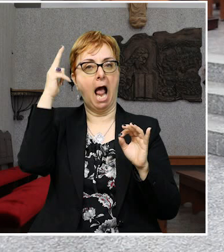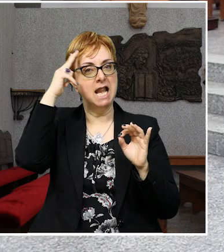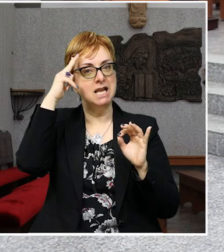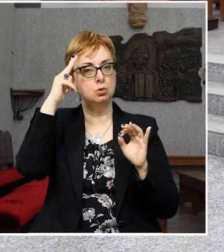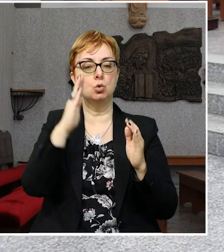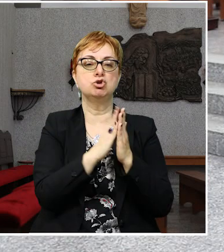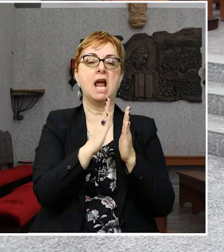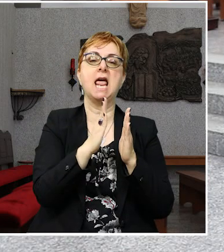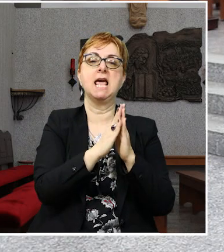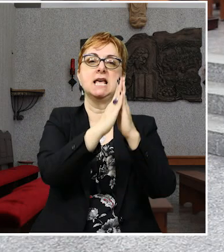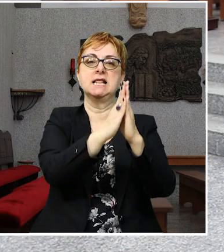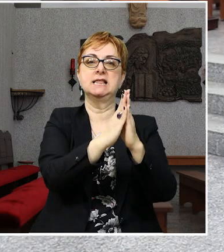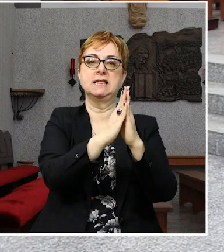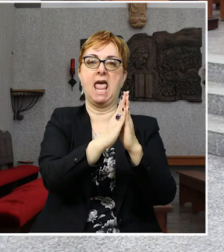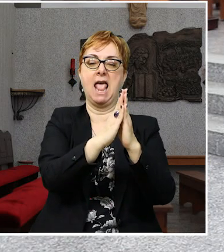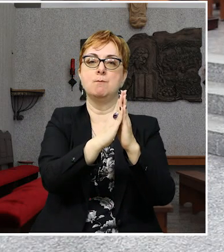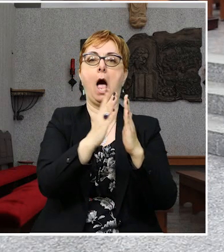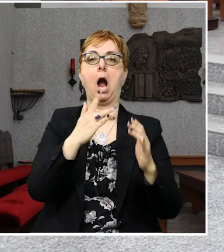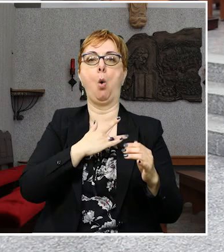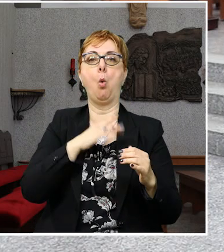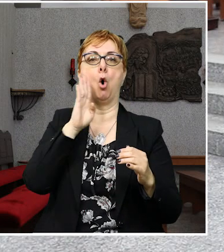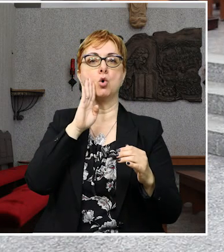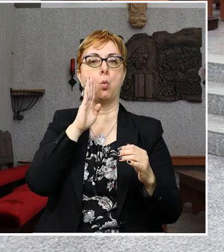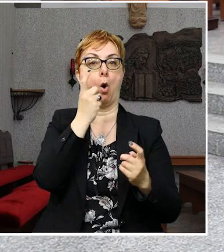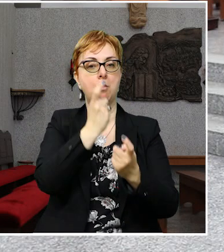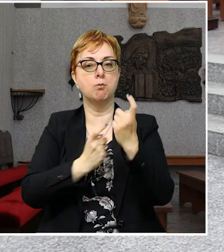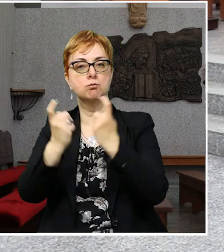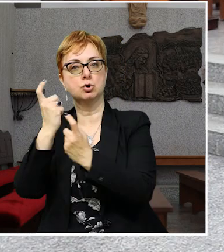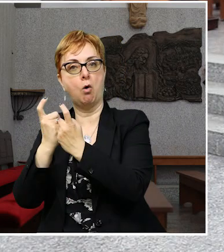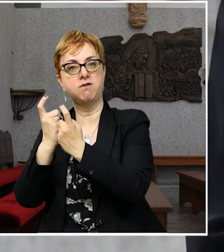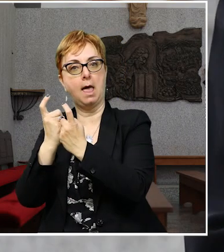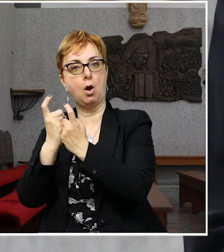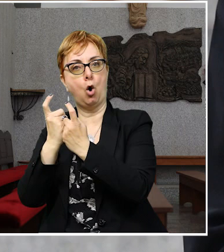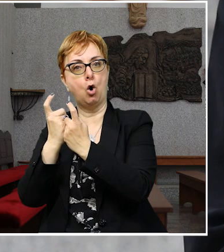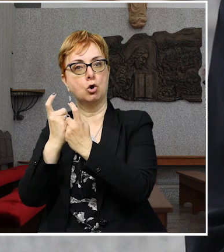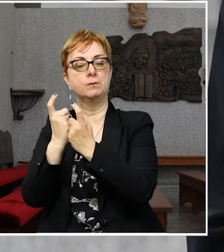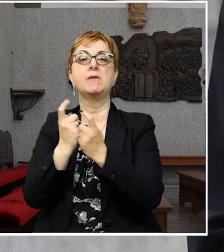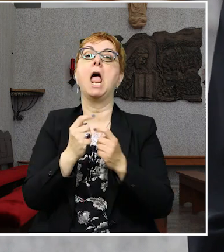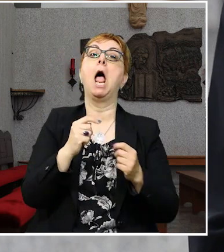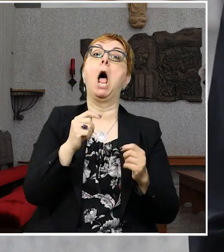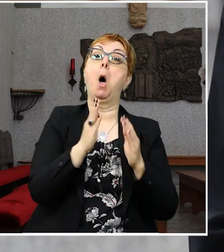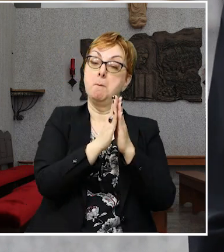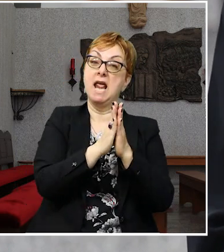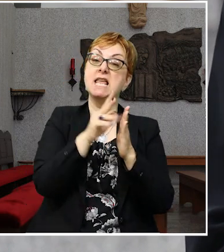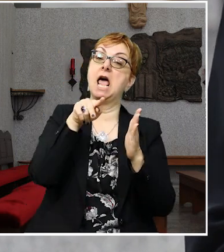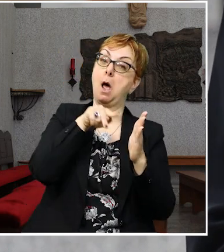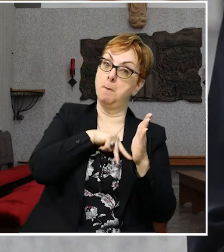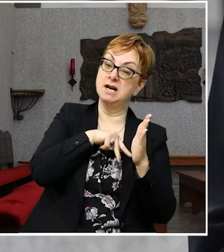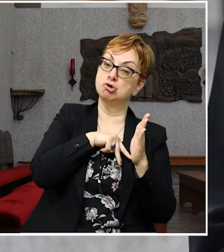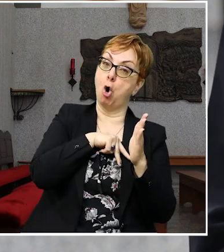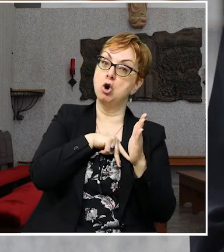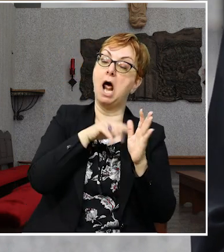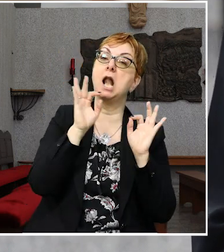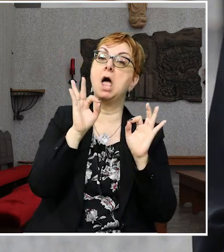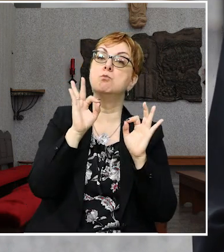liturgia del Tempio e nel cuore dell'uomo. E così la preghiera personale